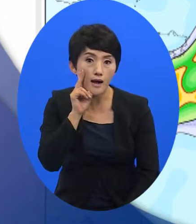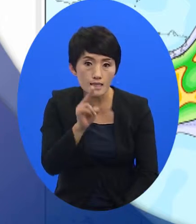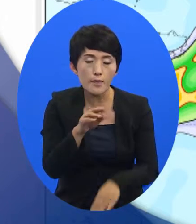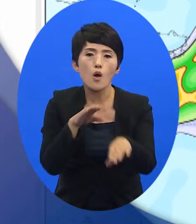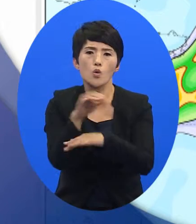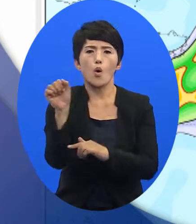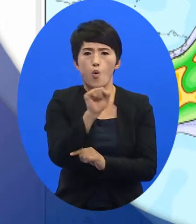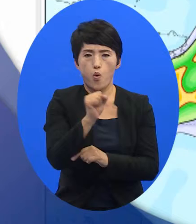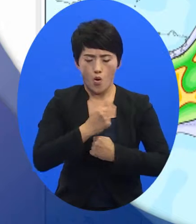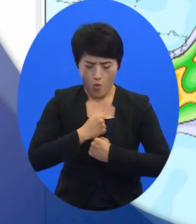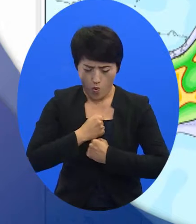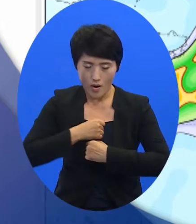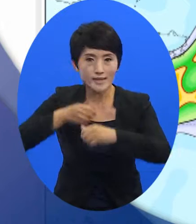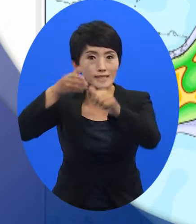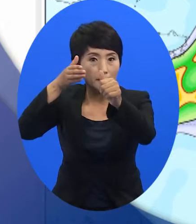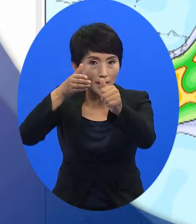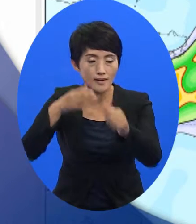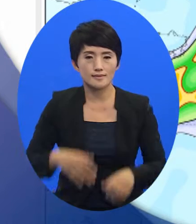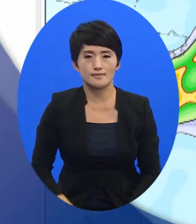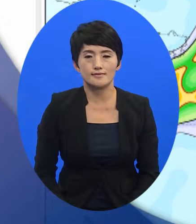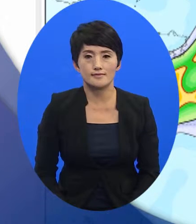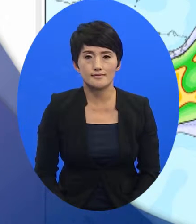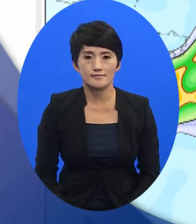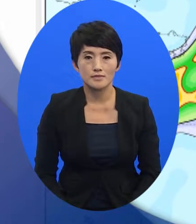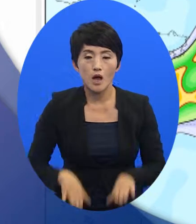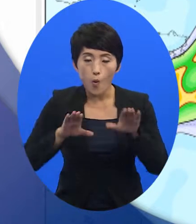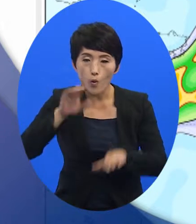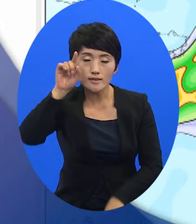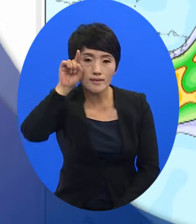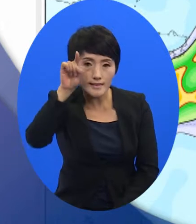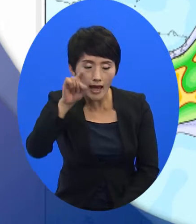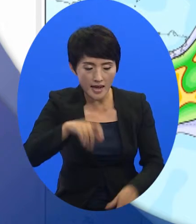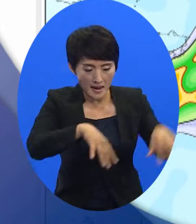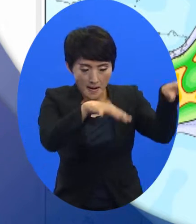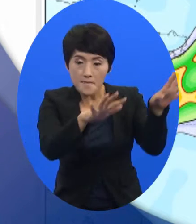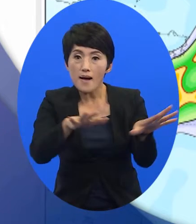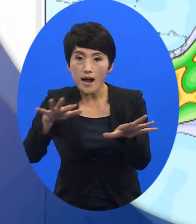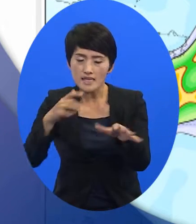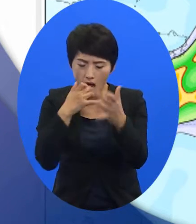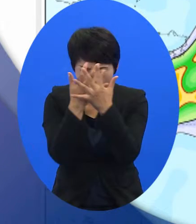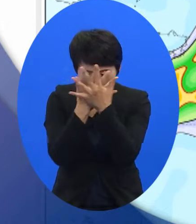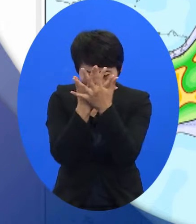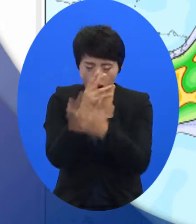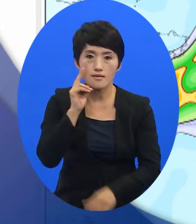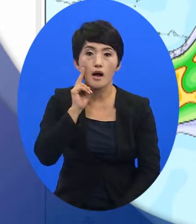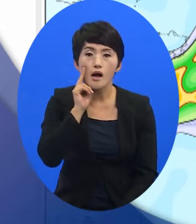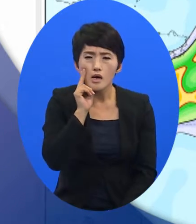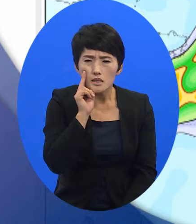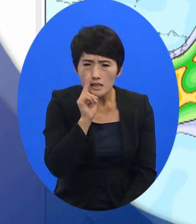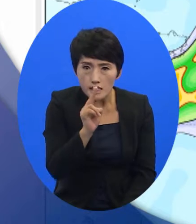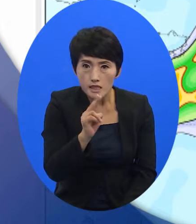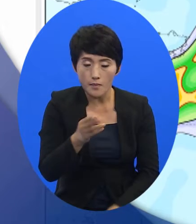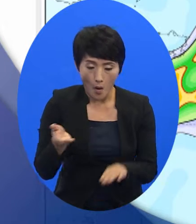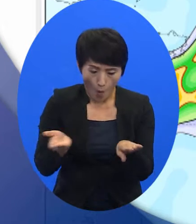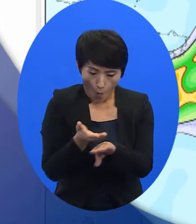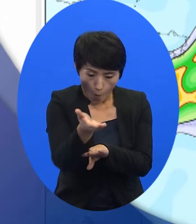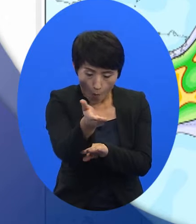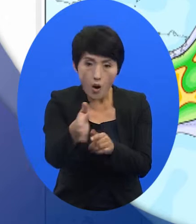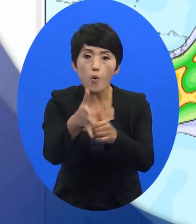많겠으니 교통안전에 유의하시기 바랍니다. 오늘과 내일 대부분의 해상에서는 안개가 짙게 끄는 것이 있겠으니